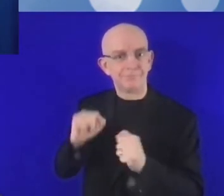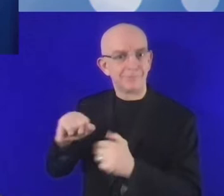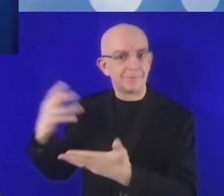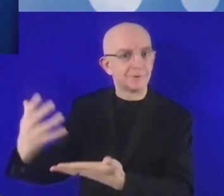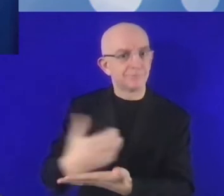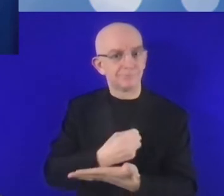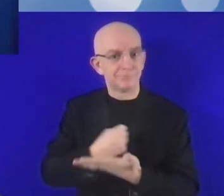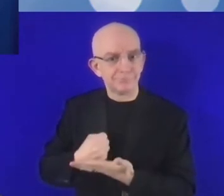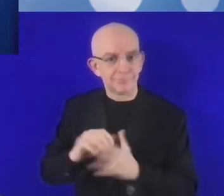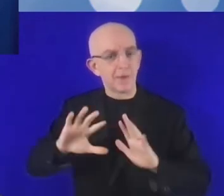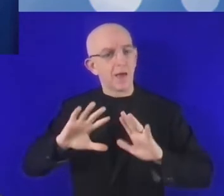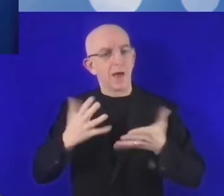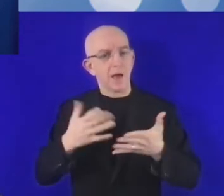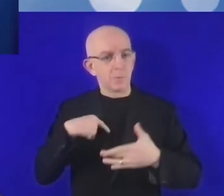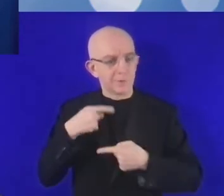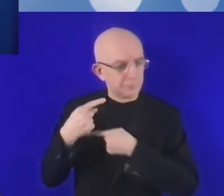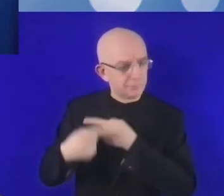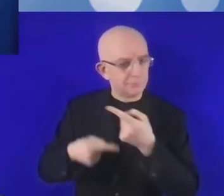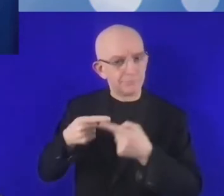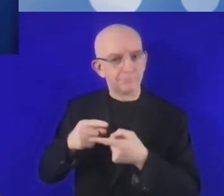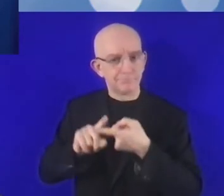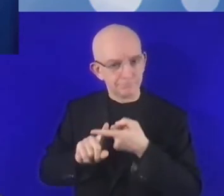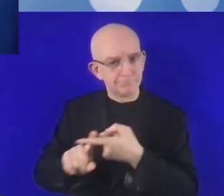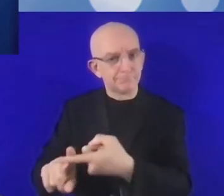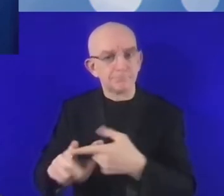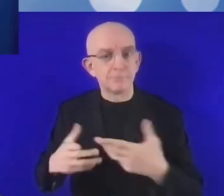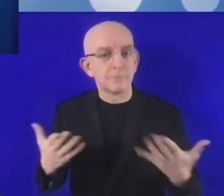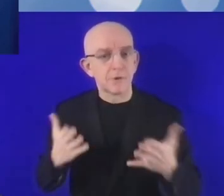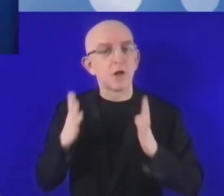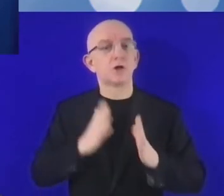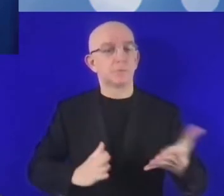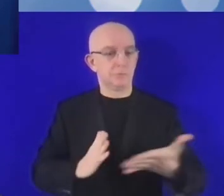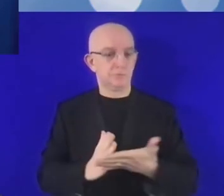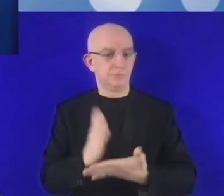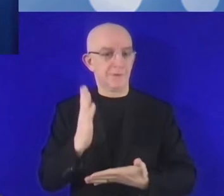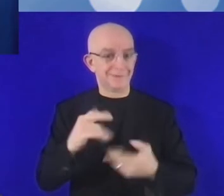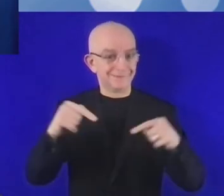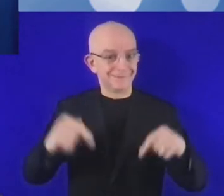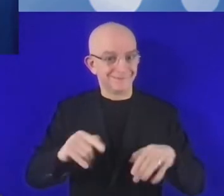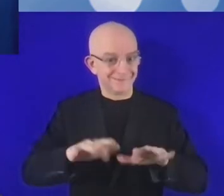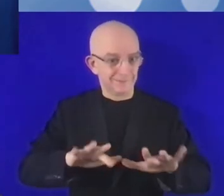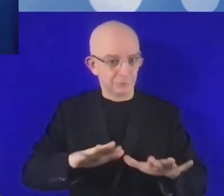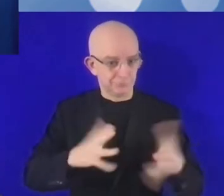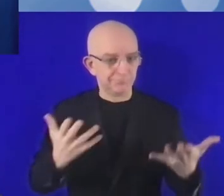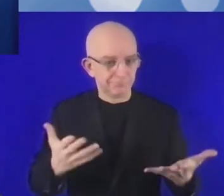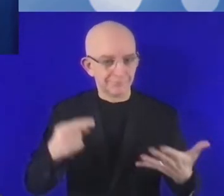d'exploiter leur potentiel? Comment défendre, protéger les droits de l'homme dans un espace numérique? Ces questions,